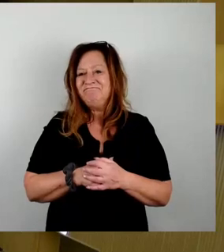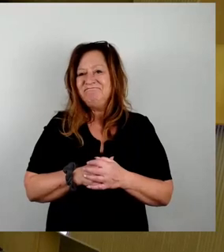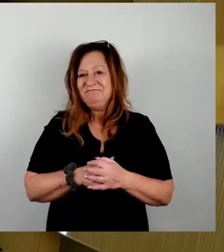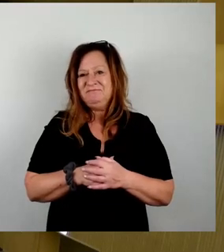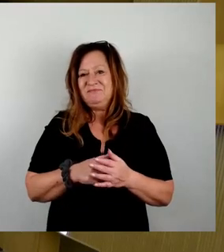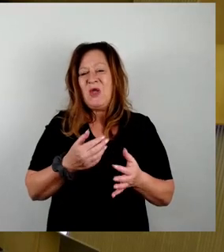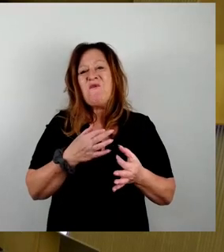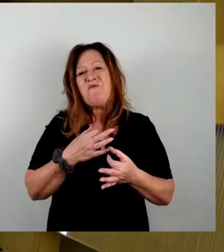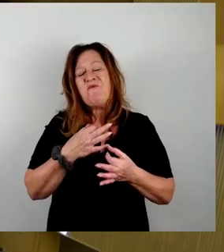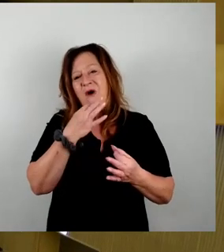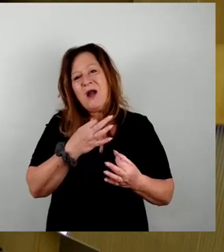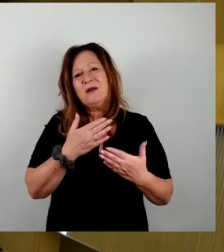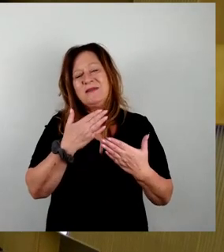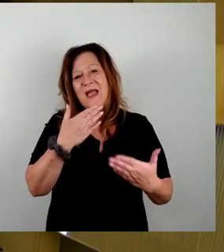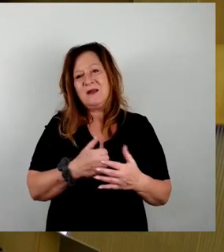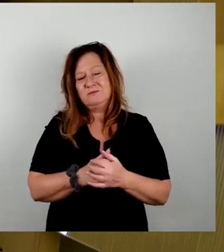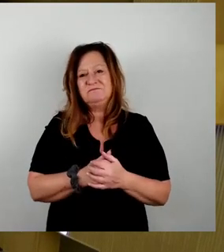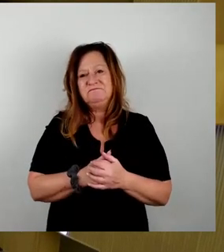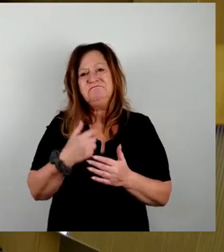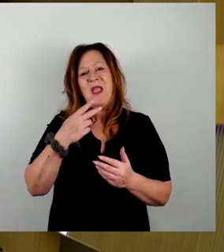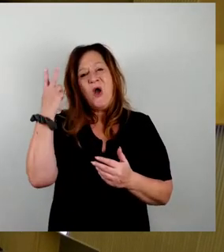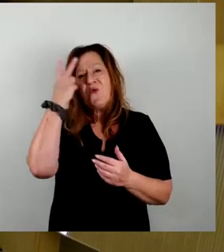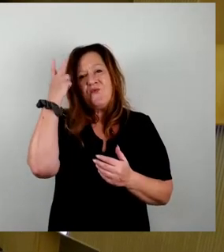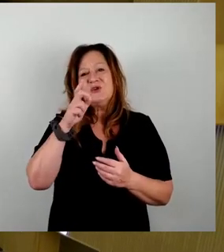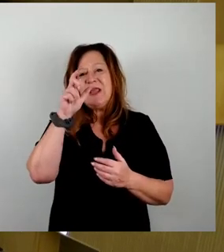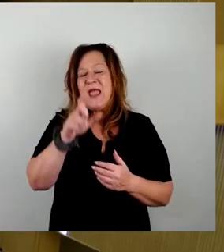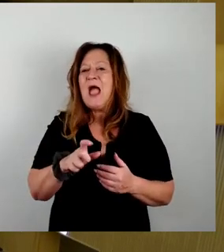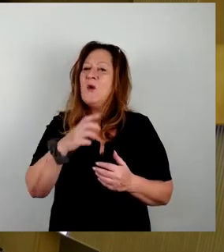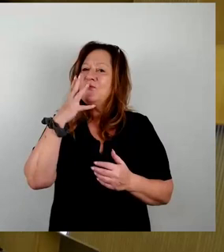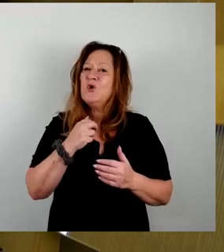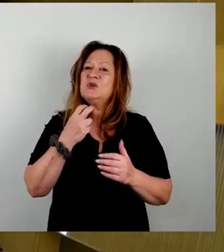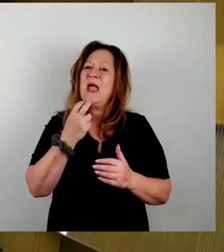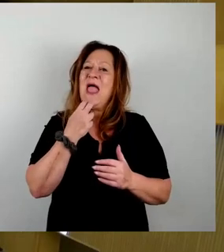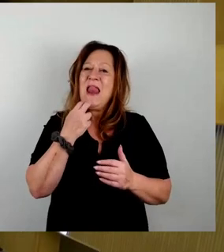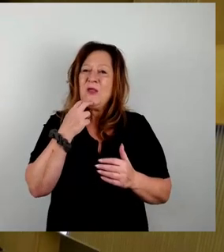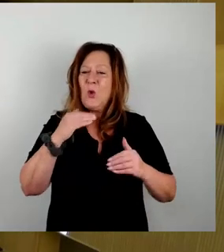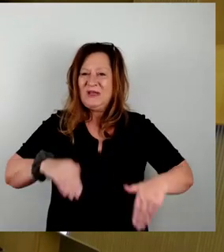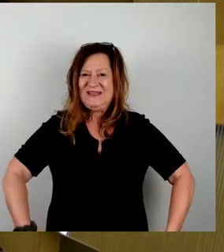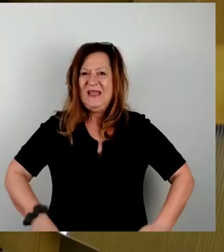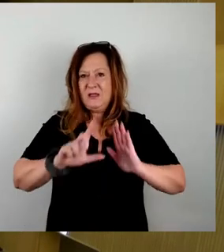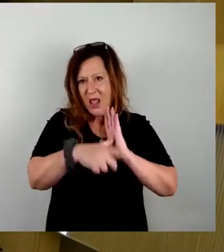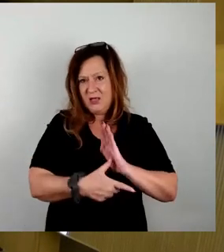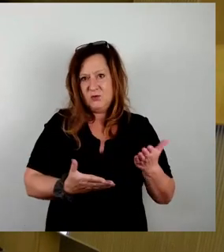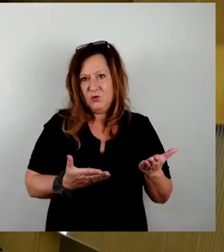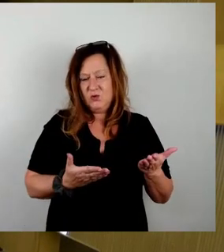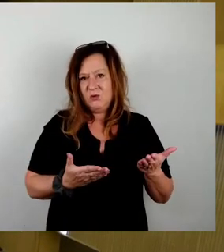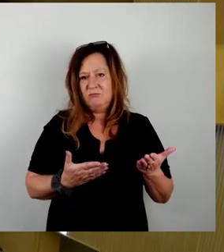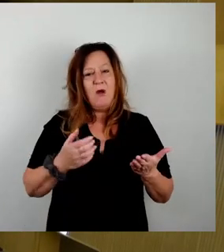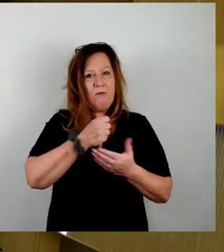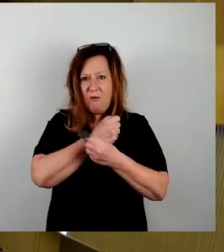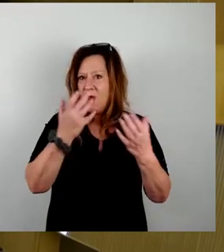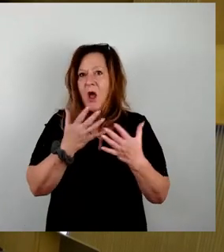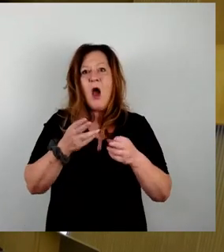Ich kann gut nachvollziehen, dass Sie den Wunsch nach elektronischen Dienstleistungen haben. Und die Stadtreinigung selber hat in dem